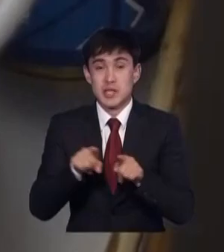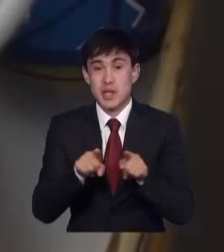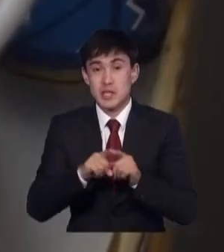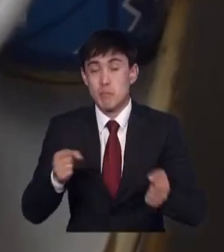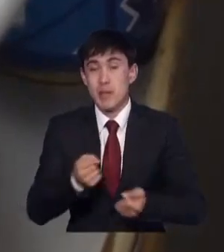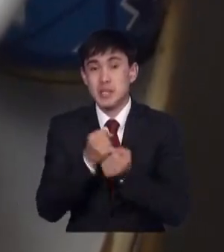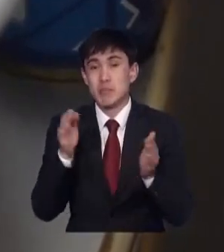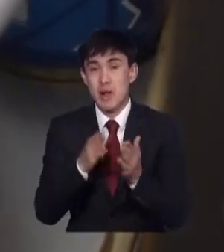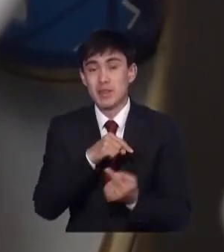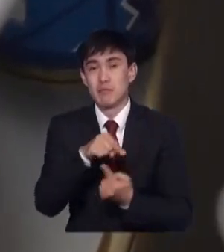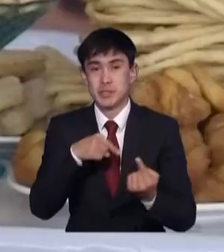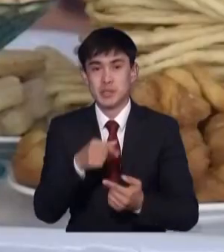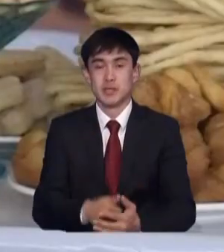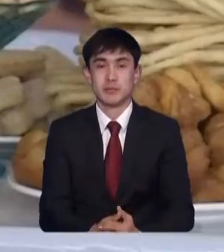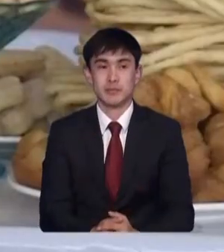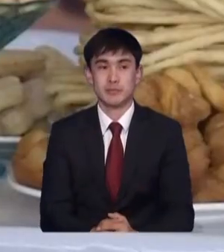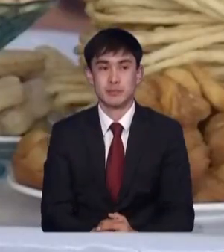поддержка малого